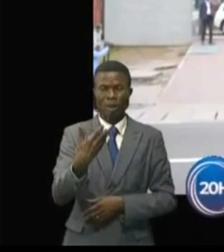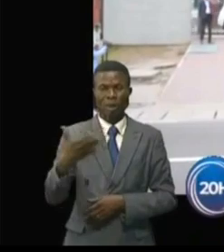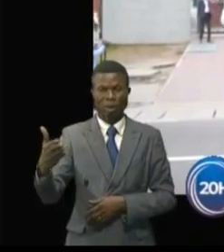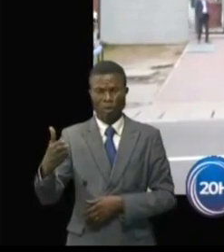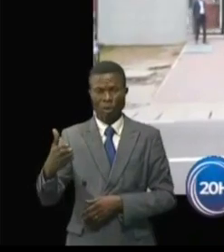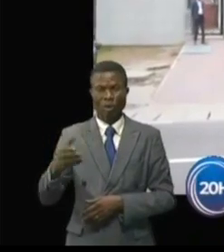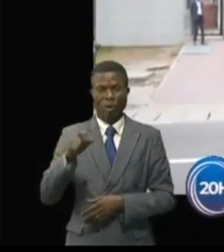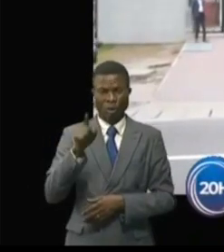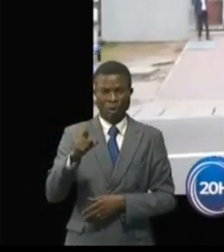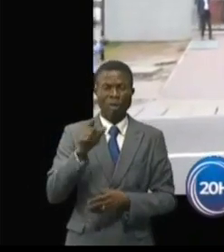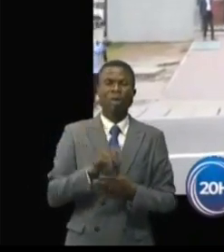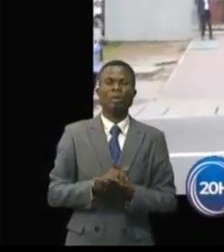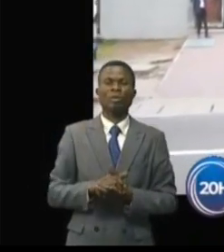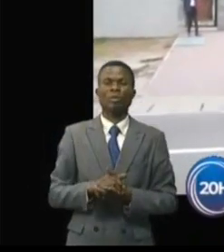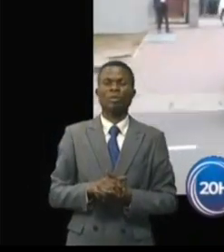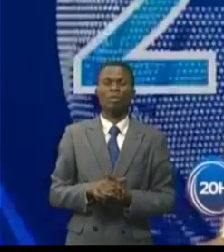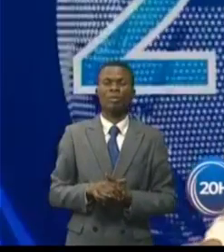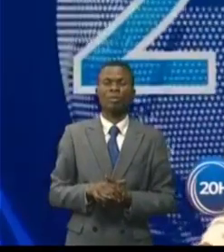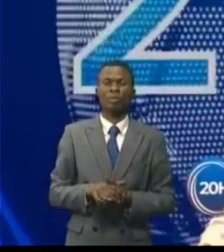seul.